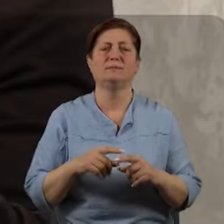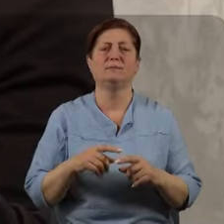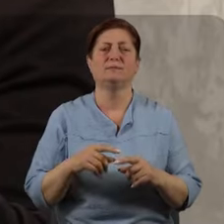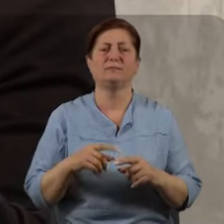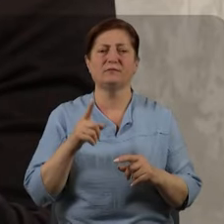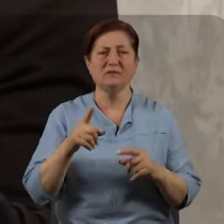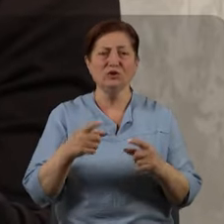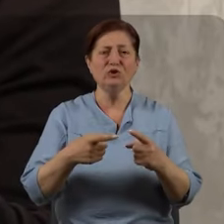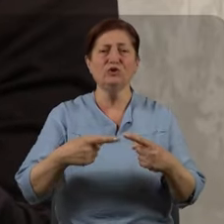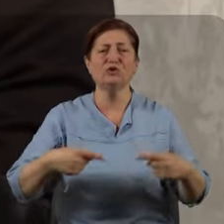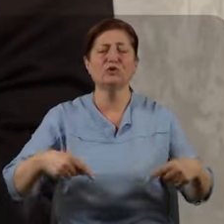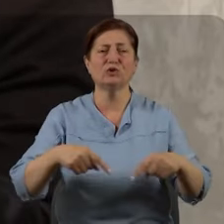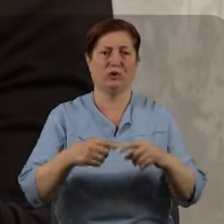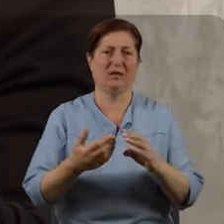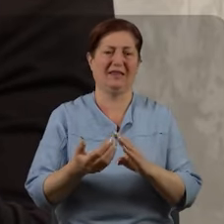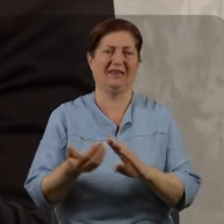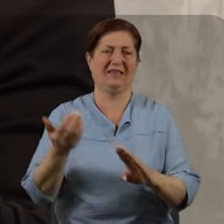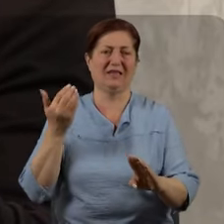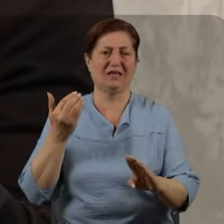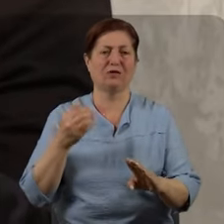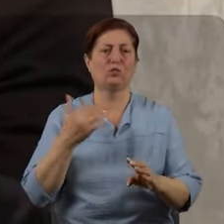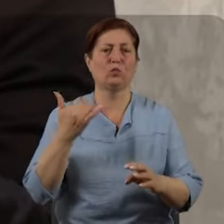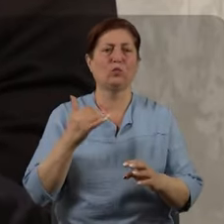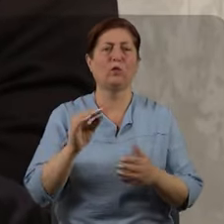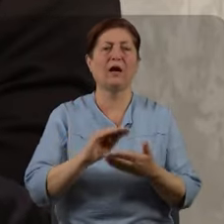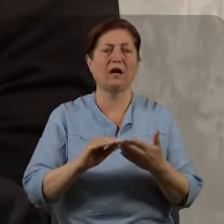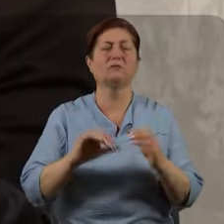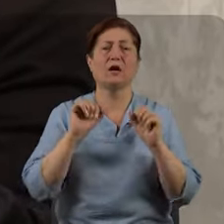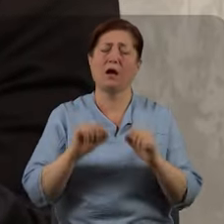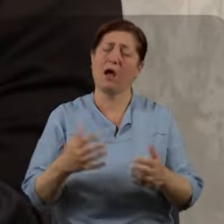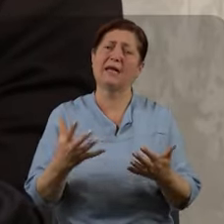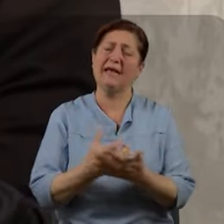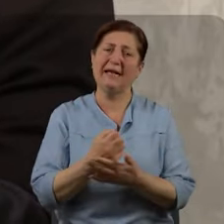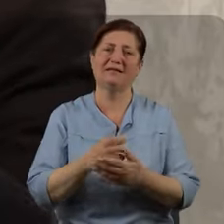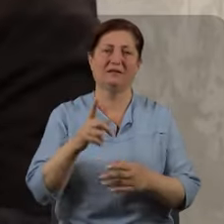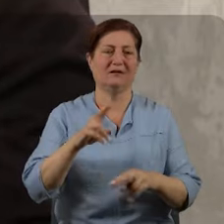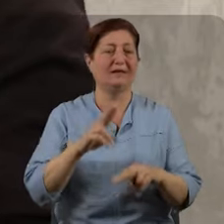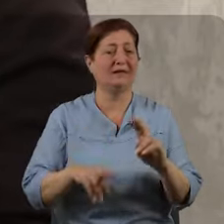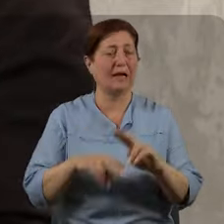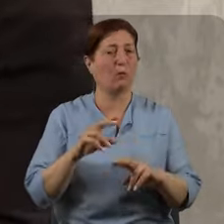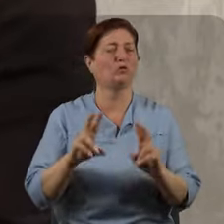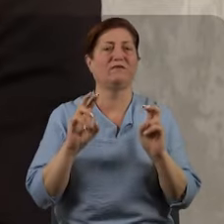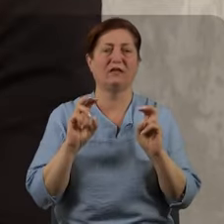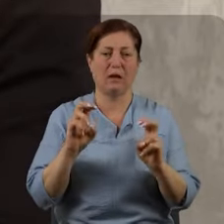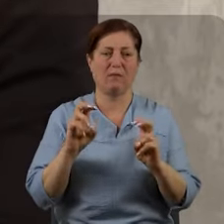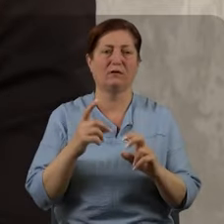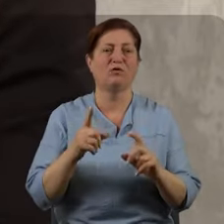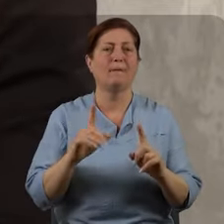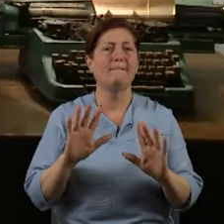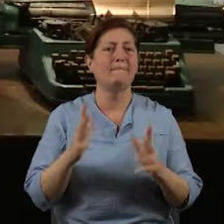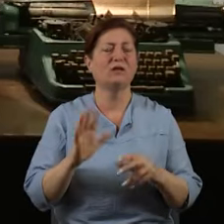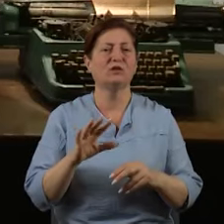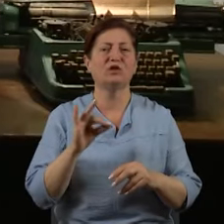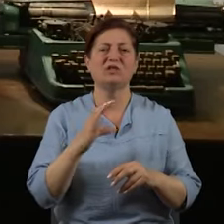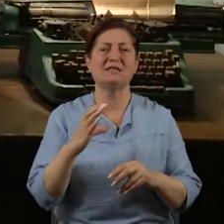ուրեմն այս շրջանի նախորդող նաեւ շրջանի հեղինակների մոտ էլի կարելի է գտնել այս տրամադրությունները եւ թեմաները, եւ պատական չէ, որ Իսահակյանը